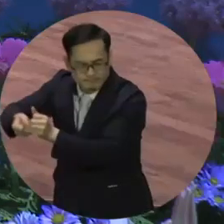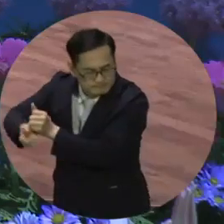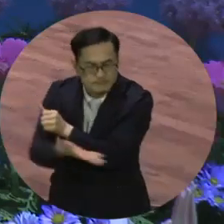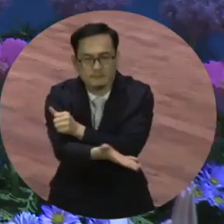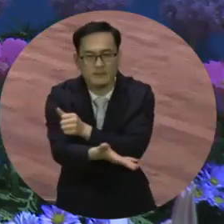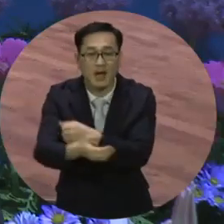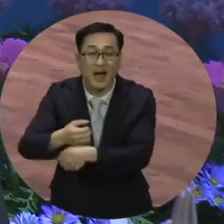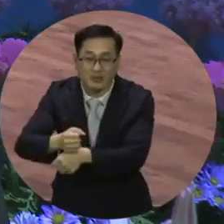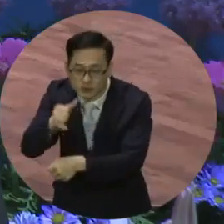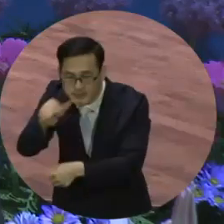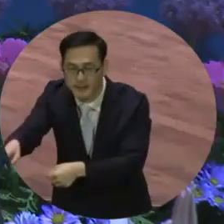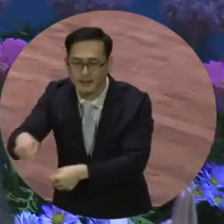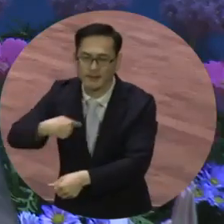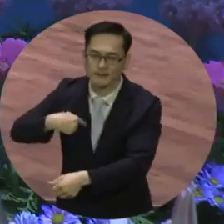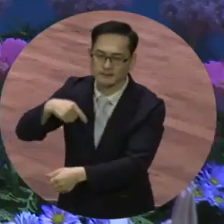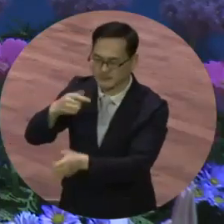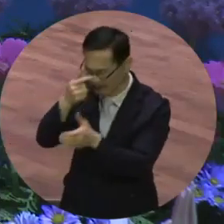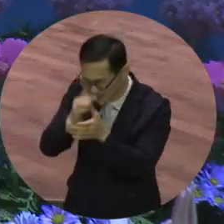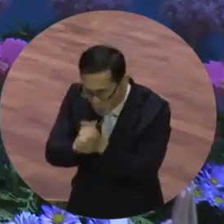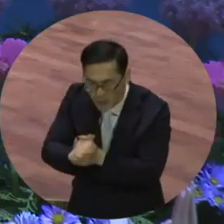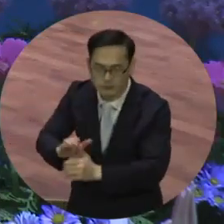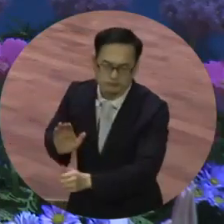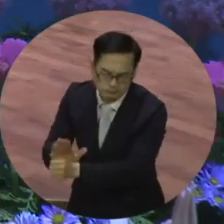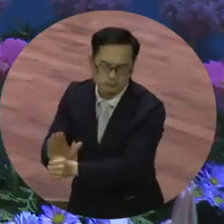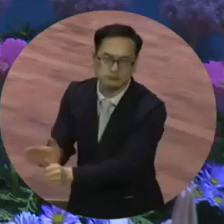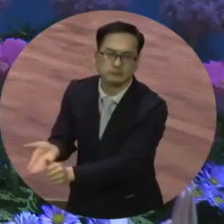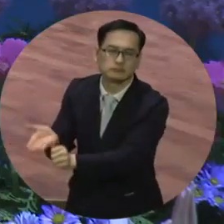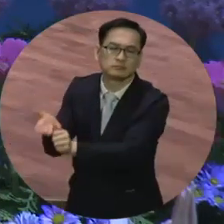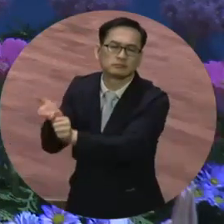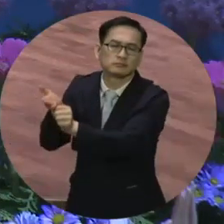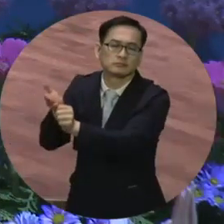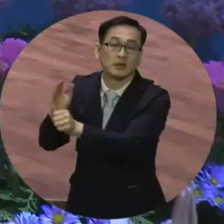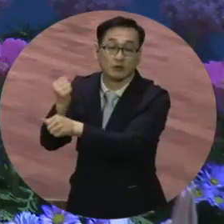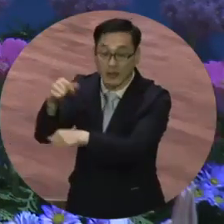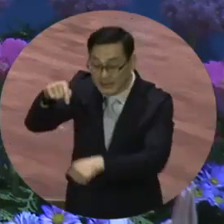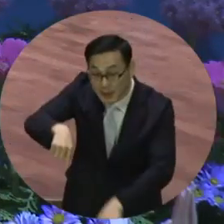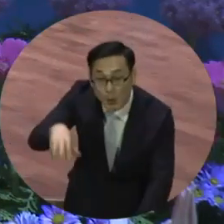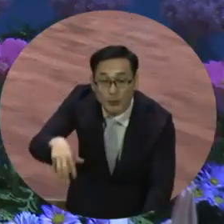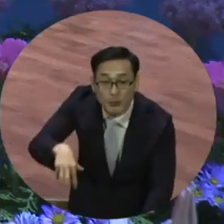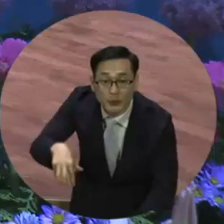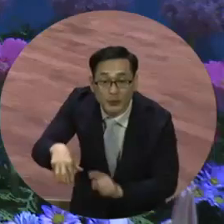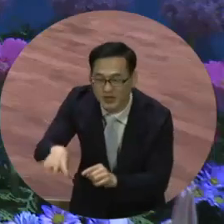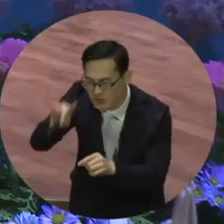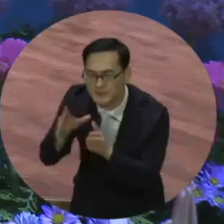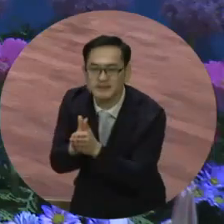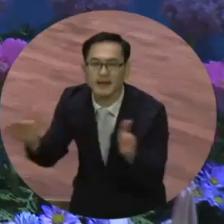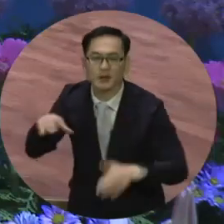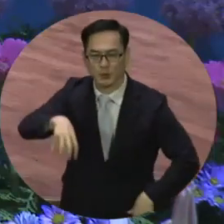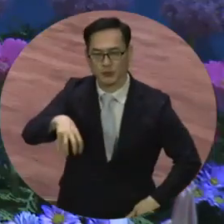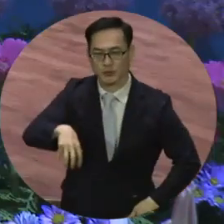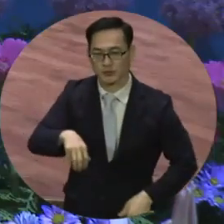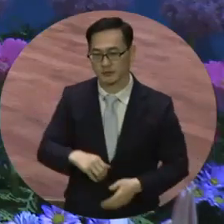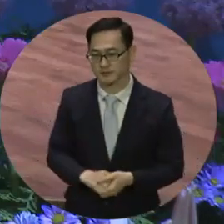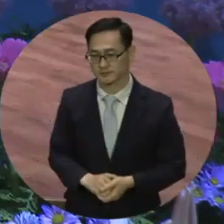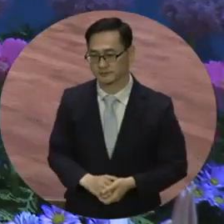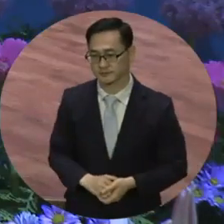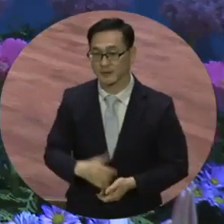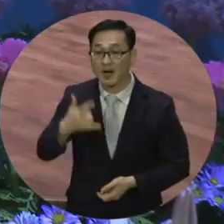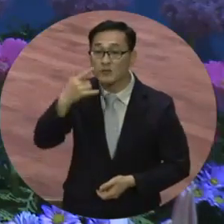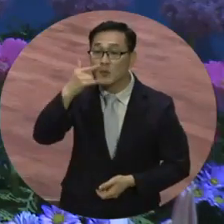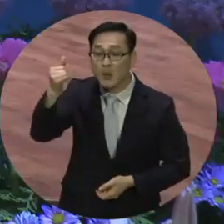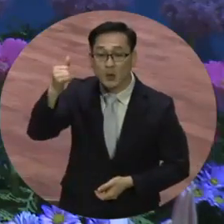주도자들이 그렇게 되는 시작점이 이곳이기 때문에 그랬어요. 자, 부모로서